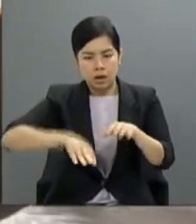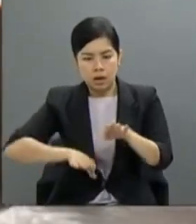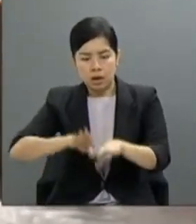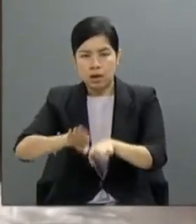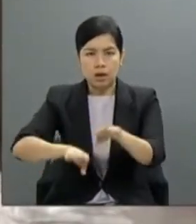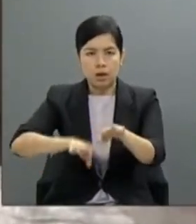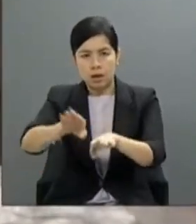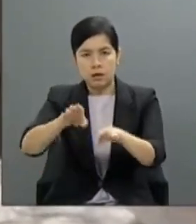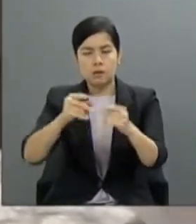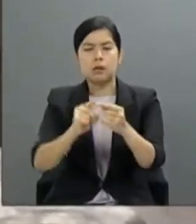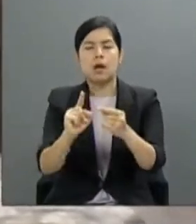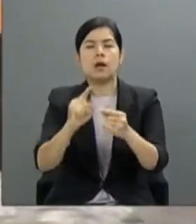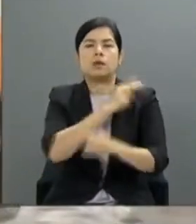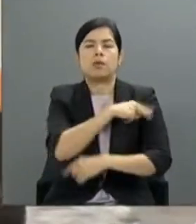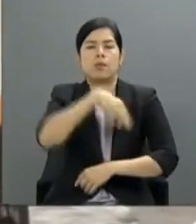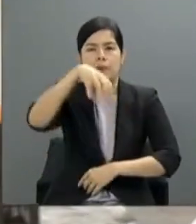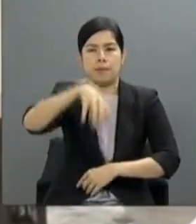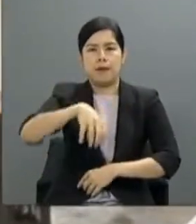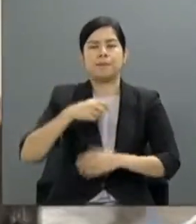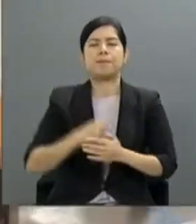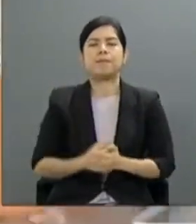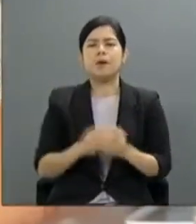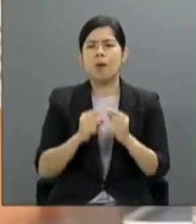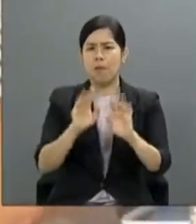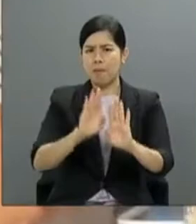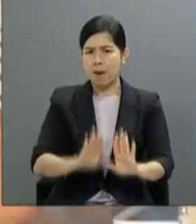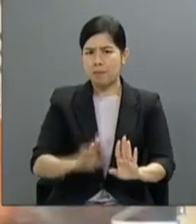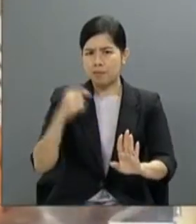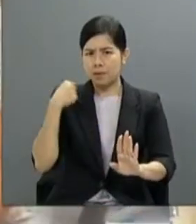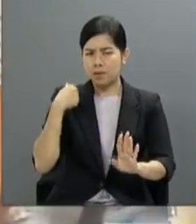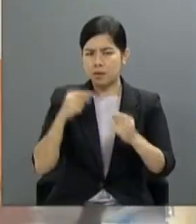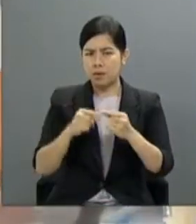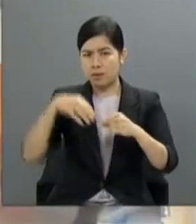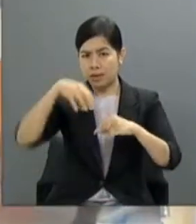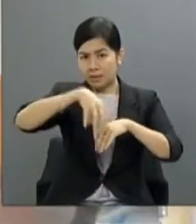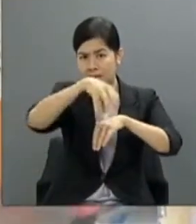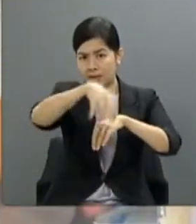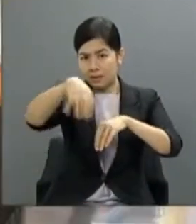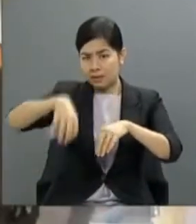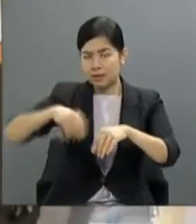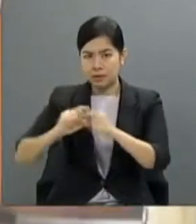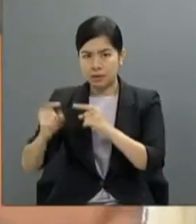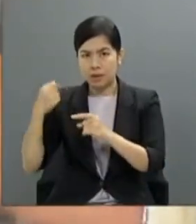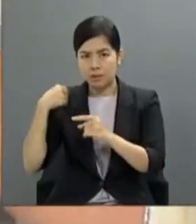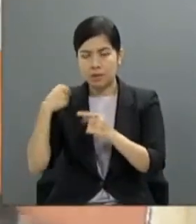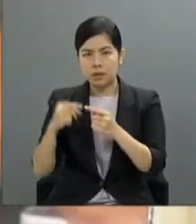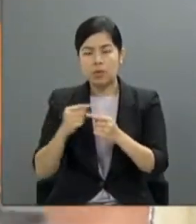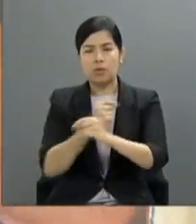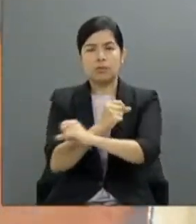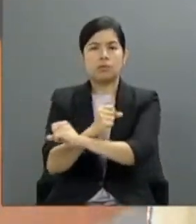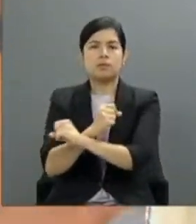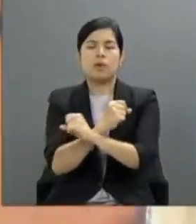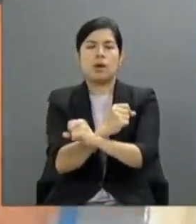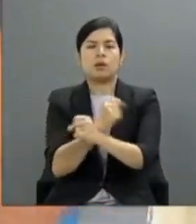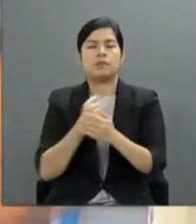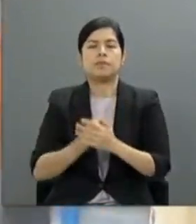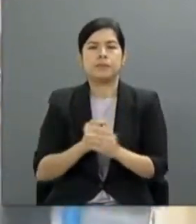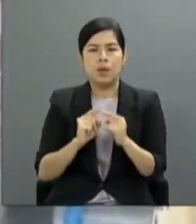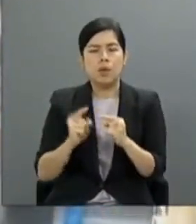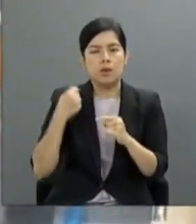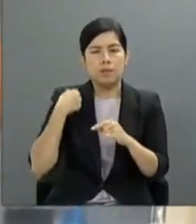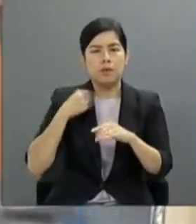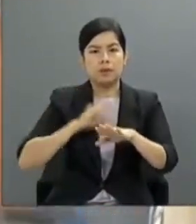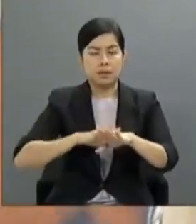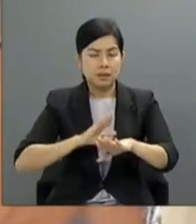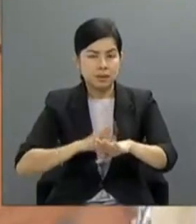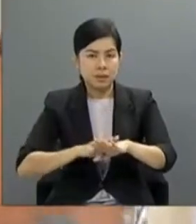นต์ที่ติดตั้งด้วยอุปกรณ์ฉายลำแสง UV ตระเวนไปตามสถานที่ต่างๆภายในโรงพยาบาลเพื่อฆ่าเชื้อโรคแต่ก็มีข้อควรระวังในการ